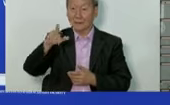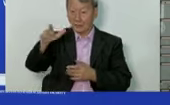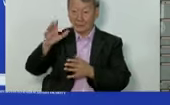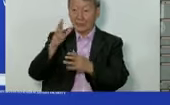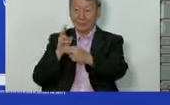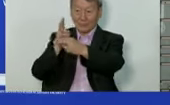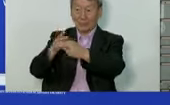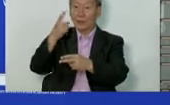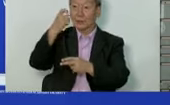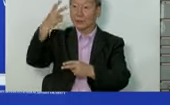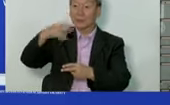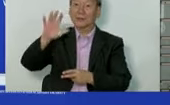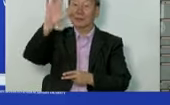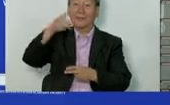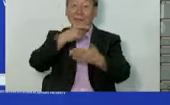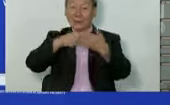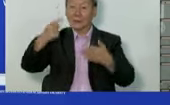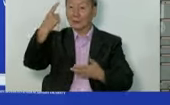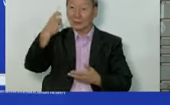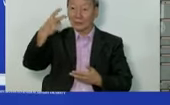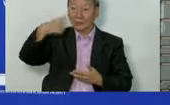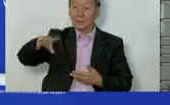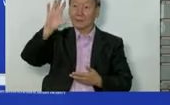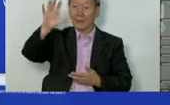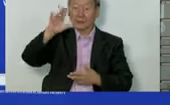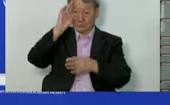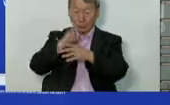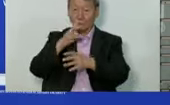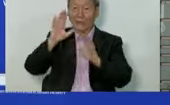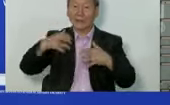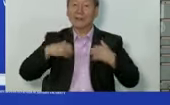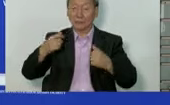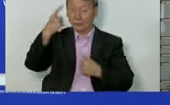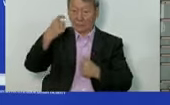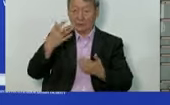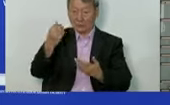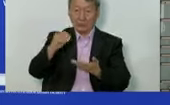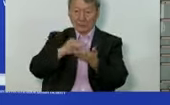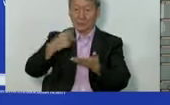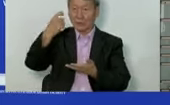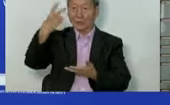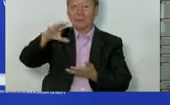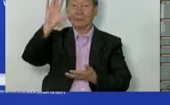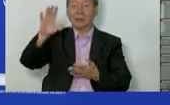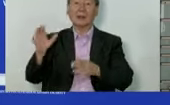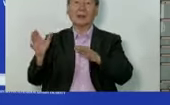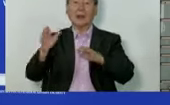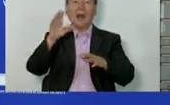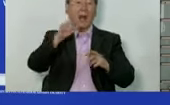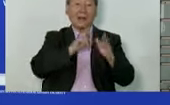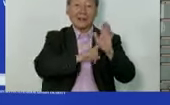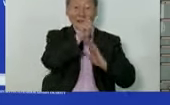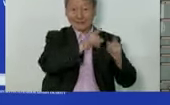за сутки выписались? Да, выписано 125 пациентов за сутки. Да. А за